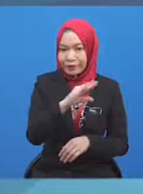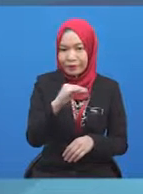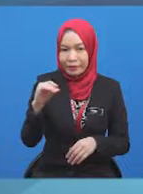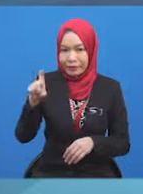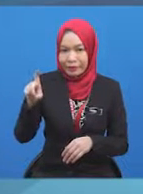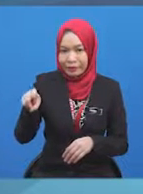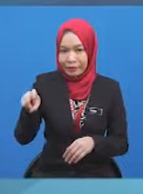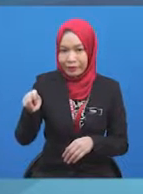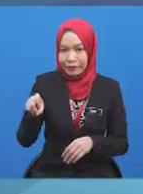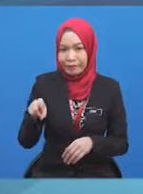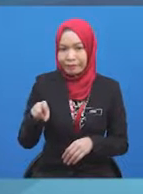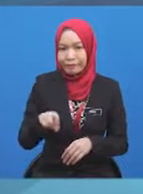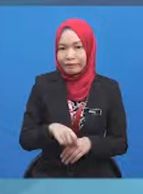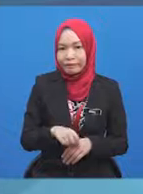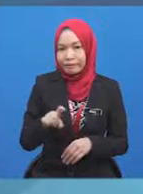klik OK.